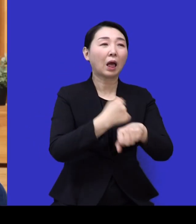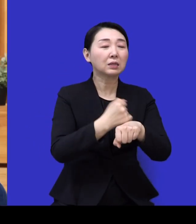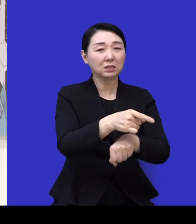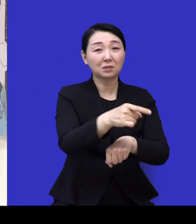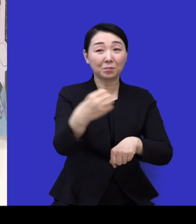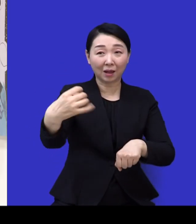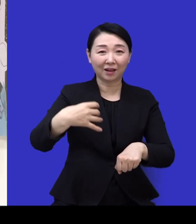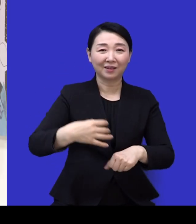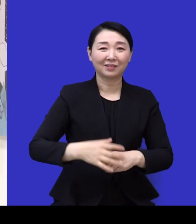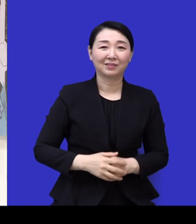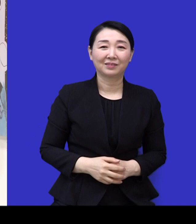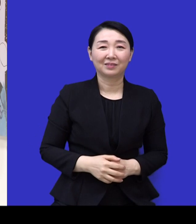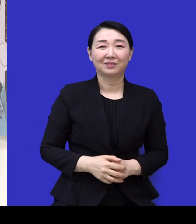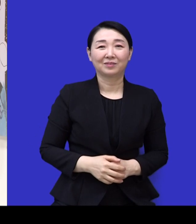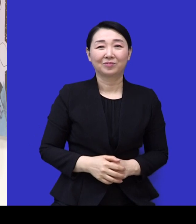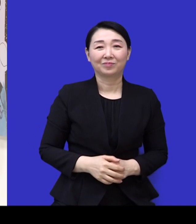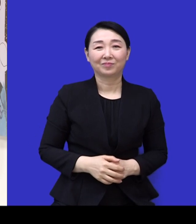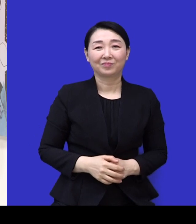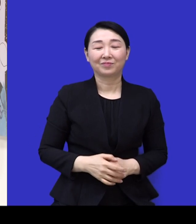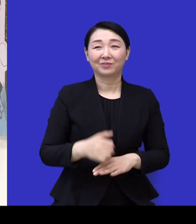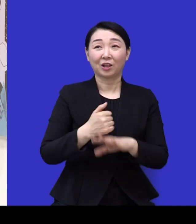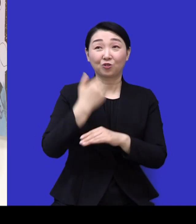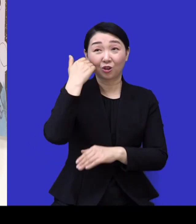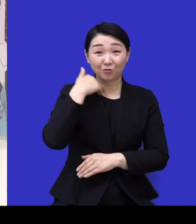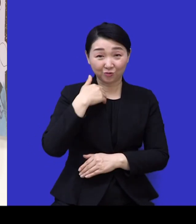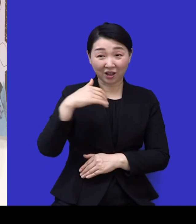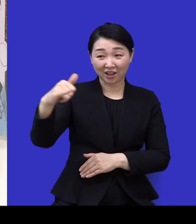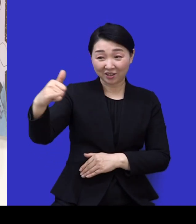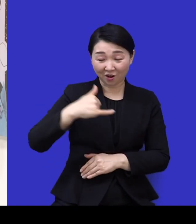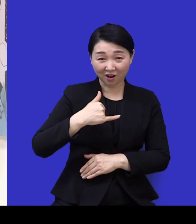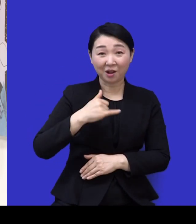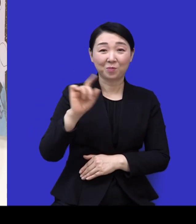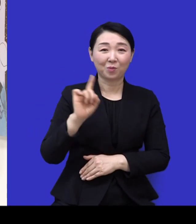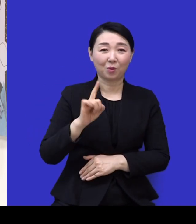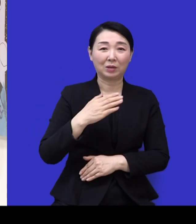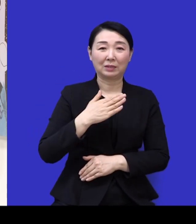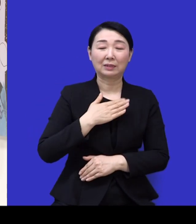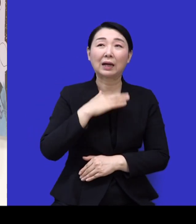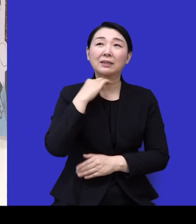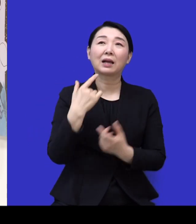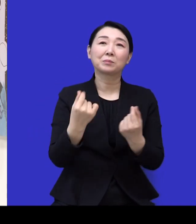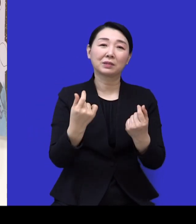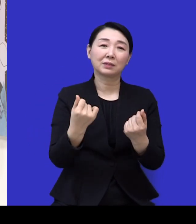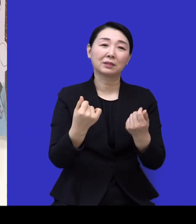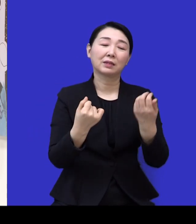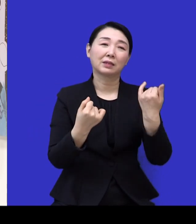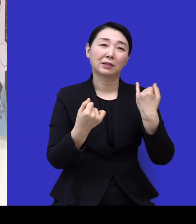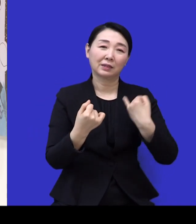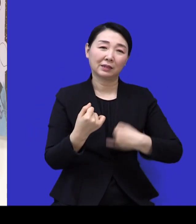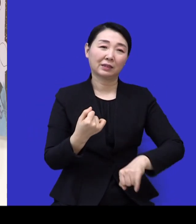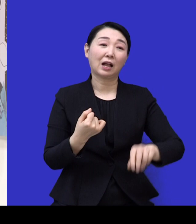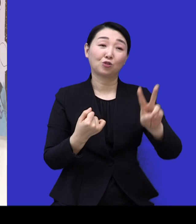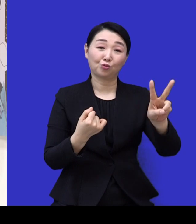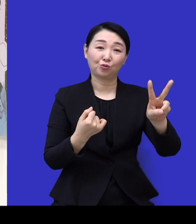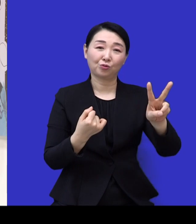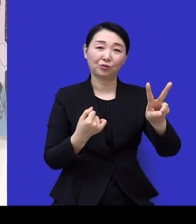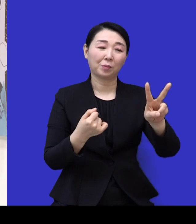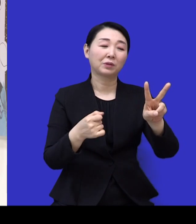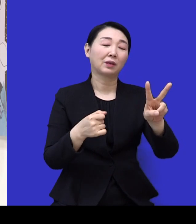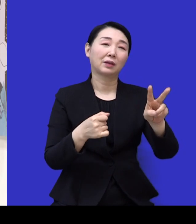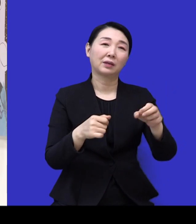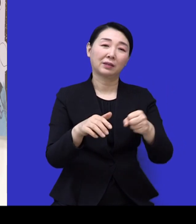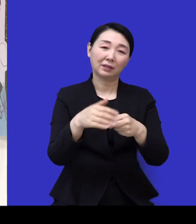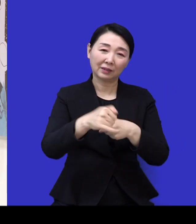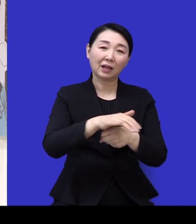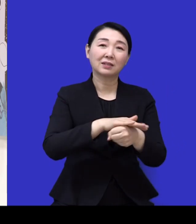정말 나중에 이제 어떤 한 분이 연락 주셔서 저하고 비슷한 나이였는데 딸이 2명 있는데 예. 그 딸을 너무 사랑한대요.